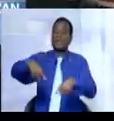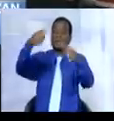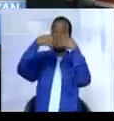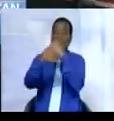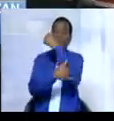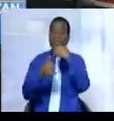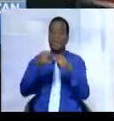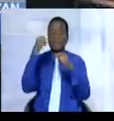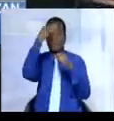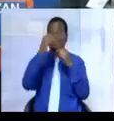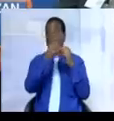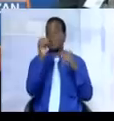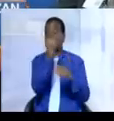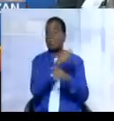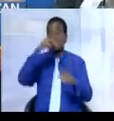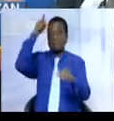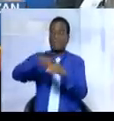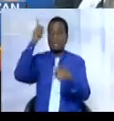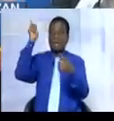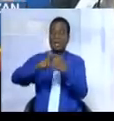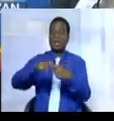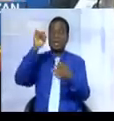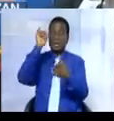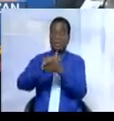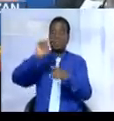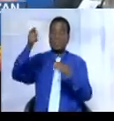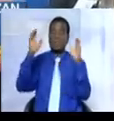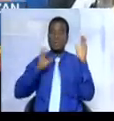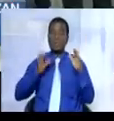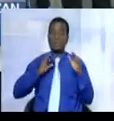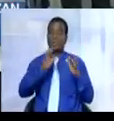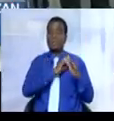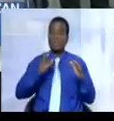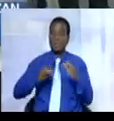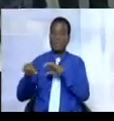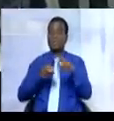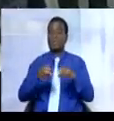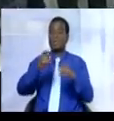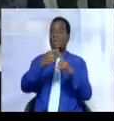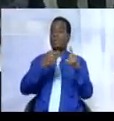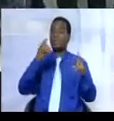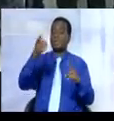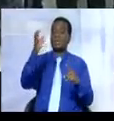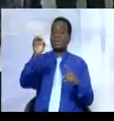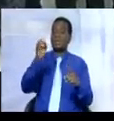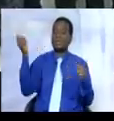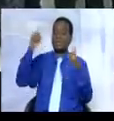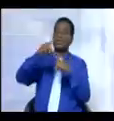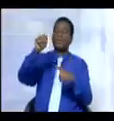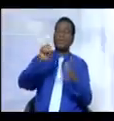de l'Ouest et de l'Europe qui participent à ce premier congrès qui se tient du 19 au 21 février à Grand Bassam.